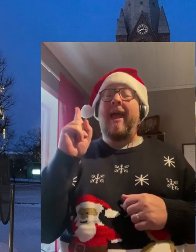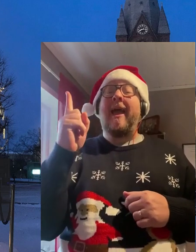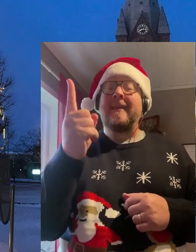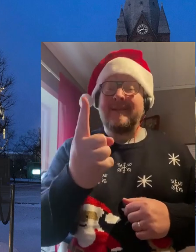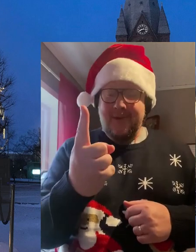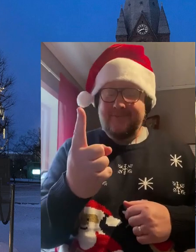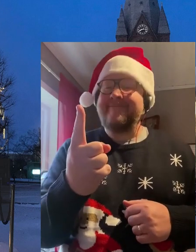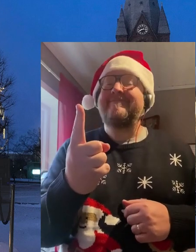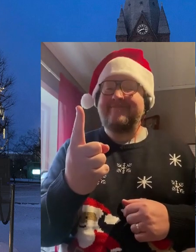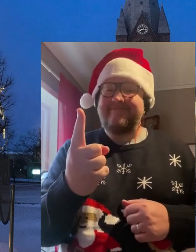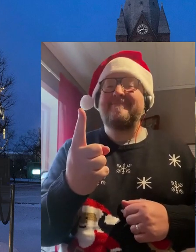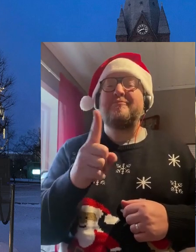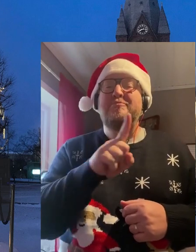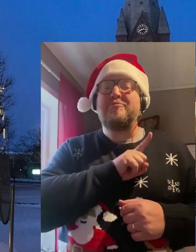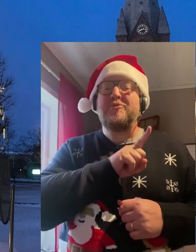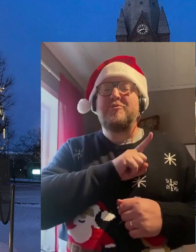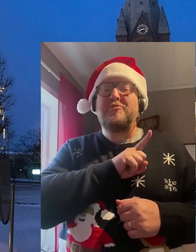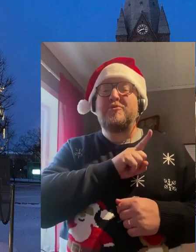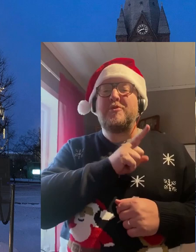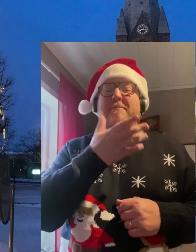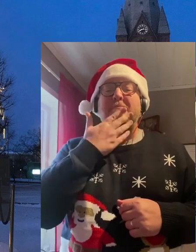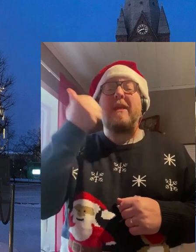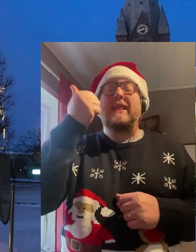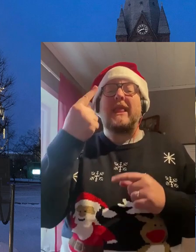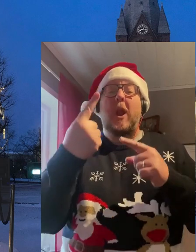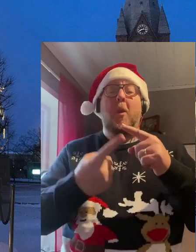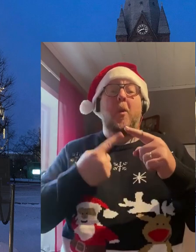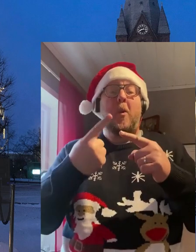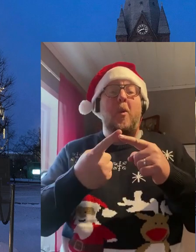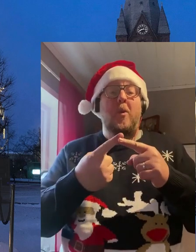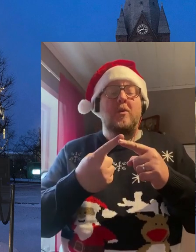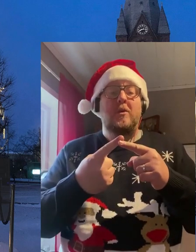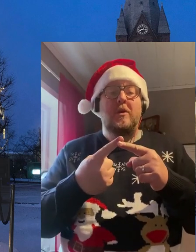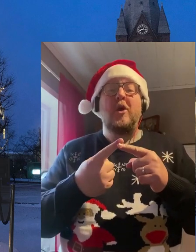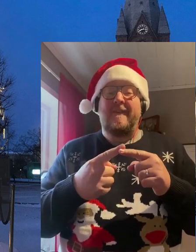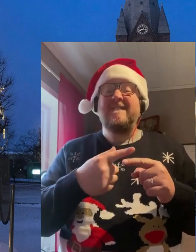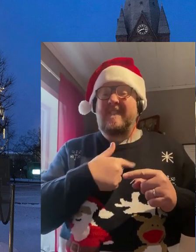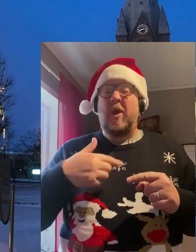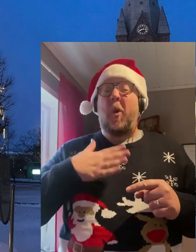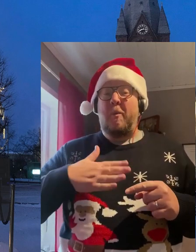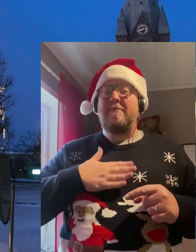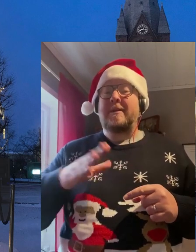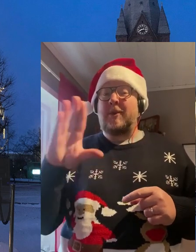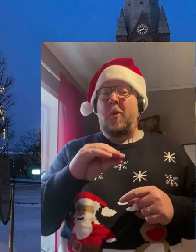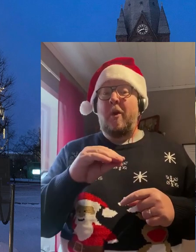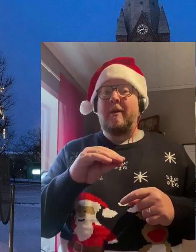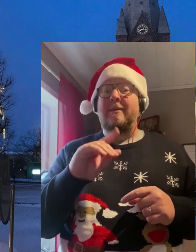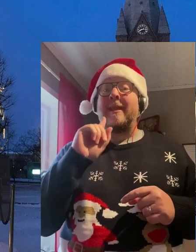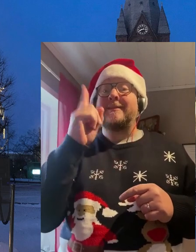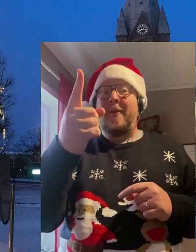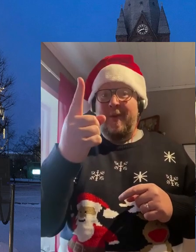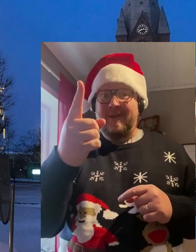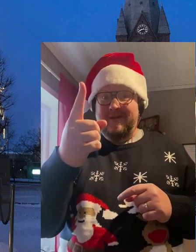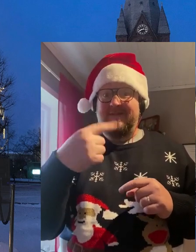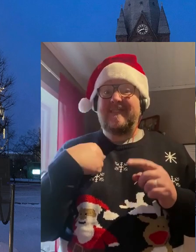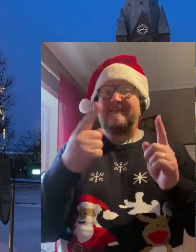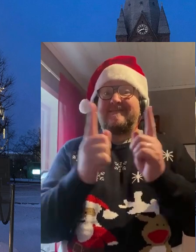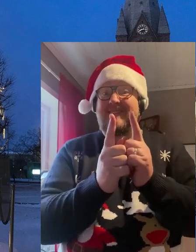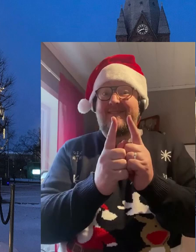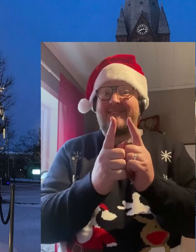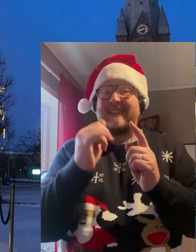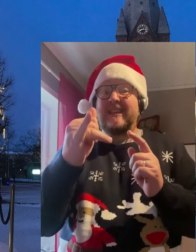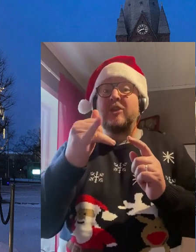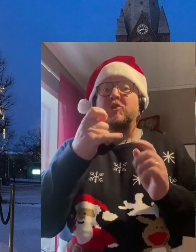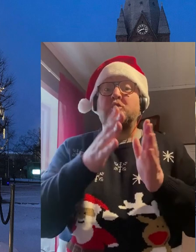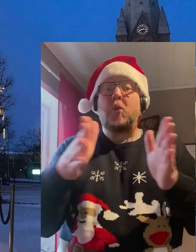att nästa år kommer att bli ett mycket bättre år. Då hoppas vi ju självklart att vi ser er